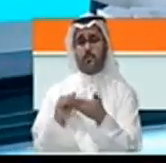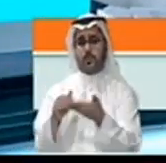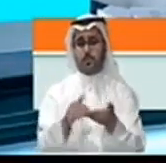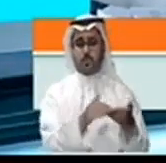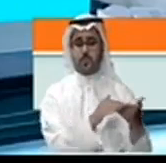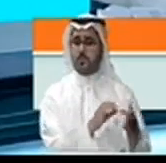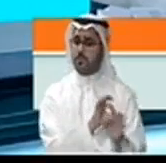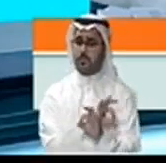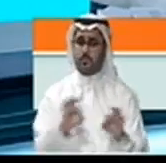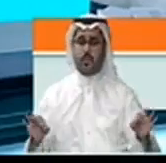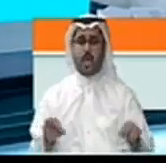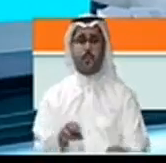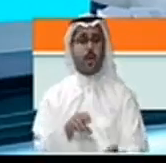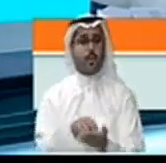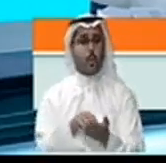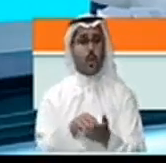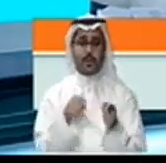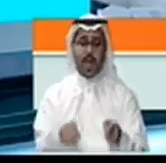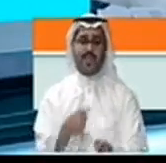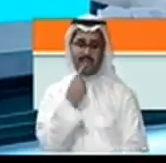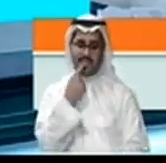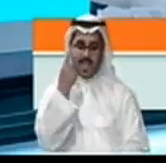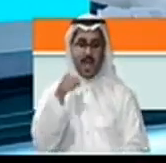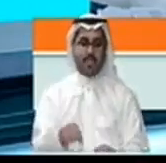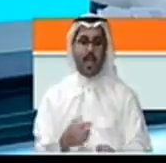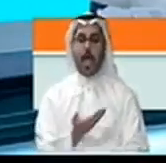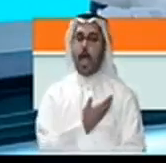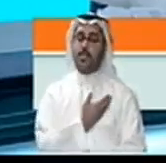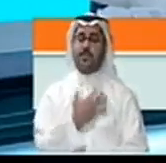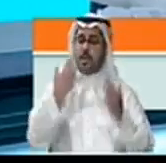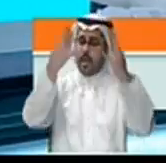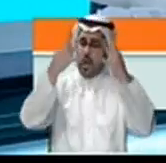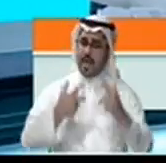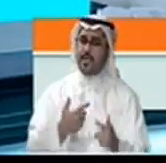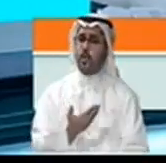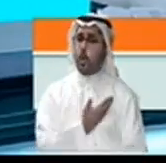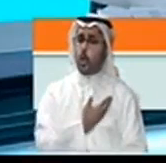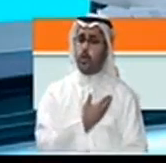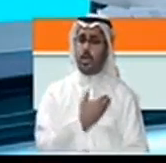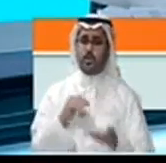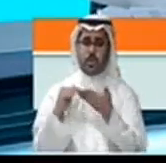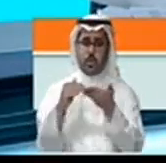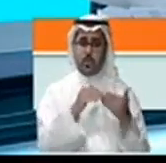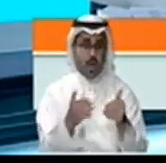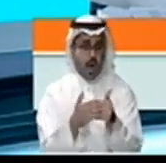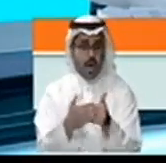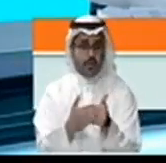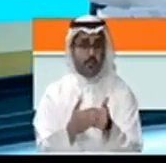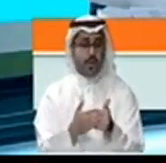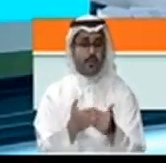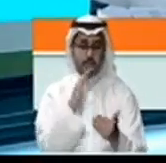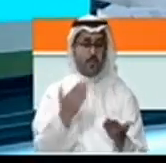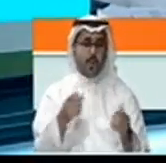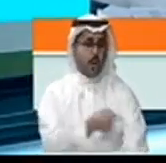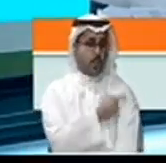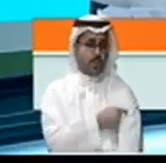لضيوف الرحمن خلال موسم حج هذا العام. وقالت إن عدد حجاج بيت الله الحرام الذين تلقوا الخدمات الصحية في